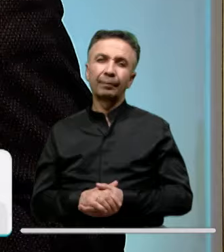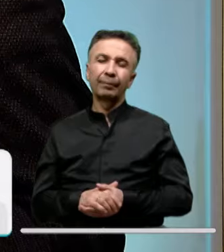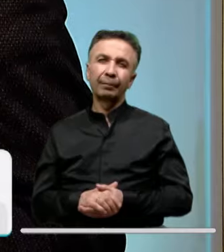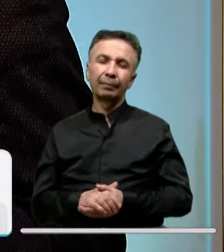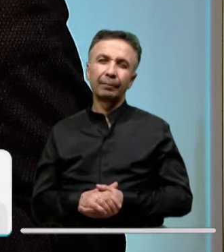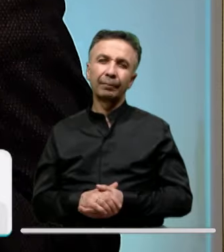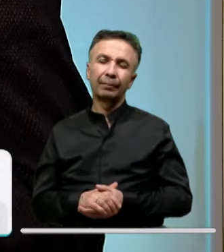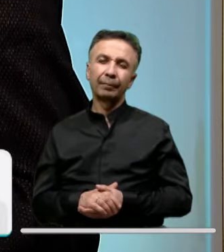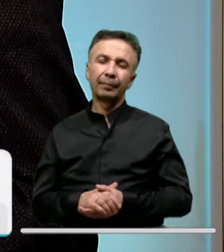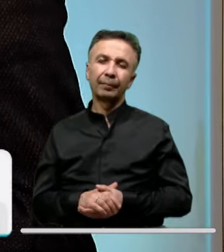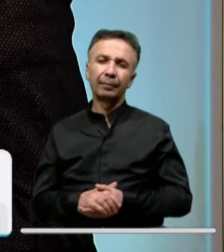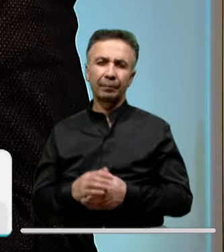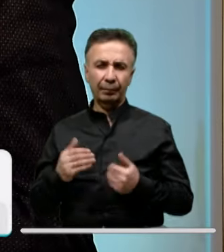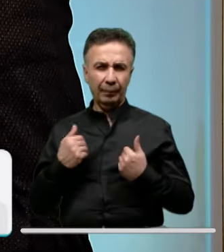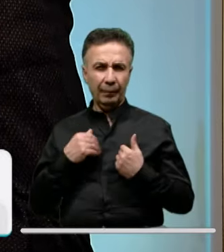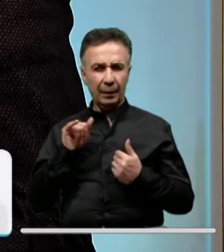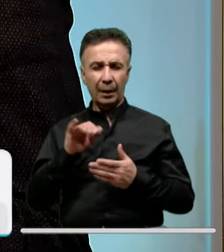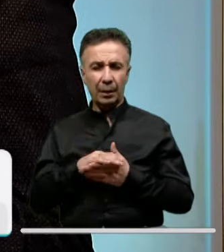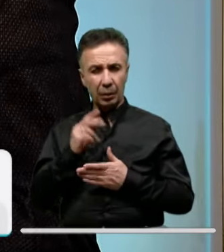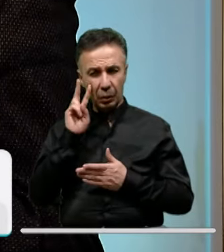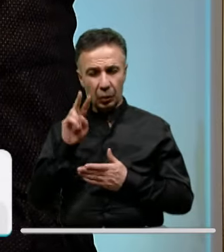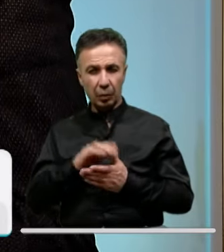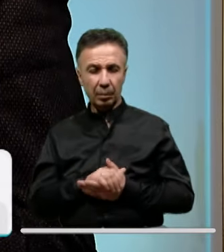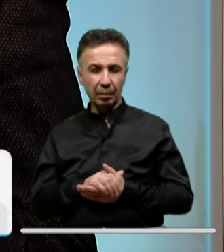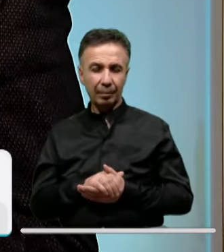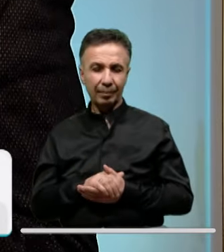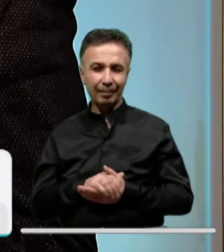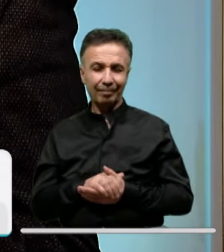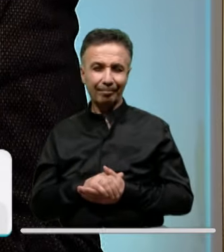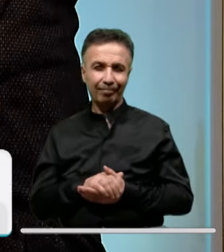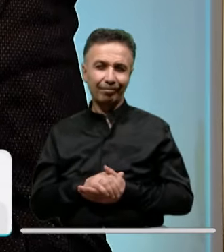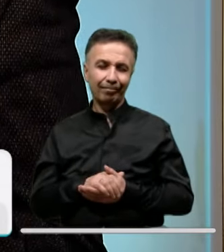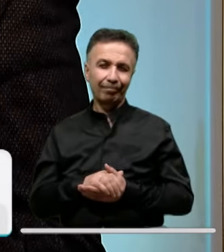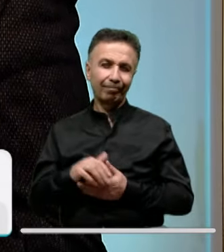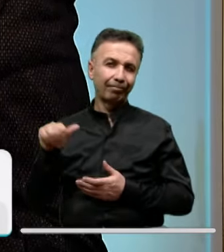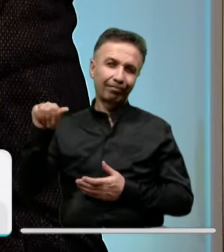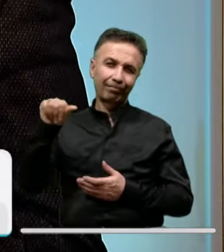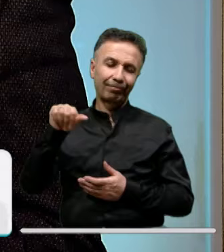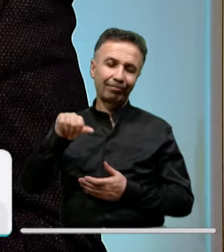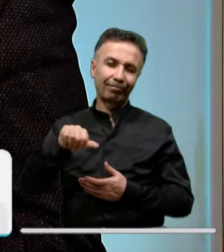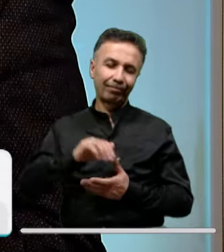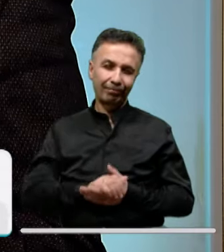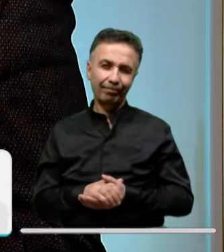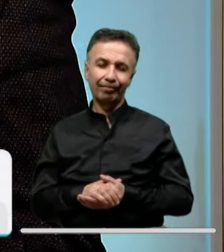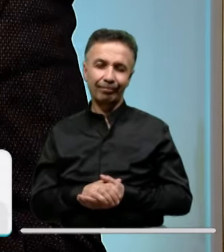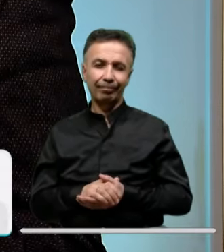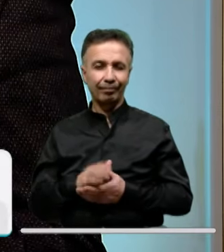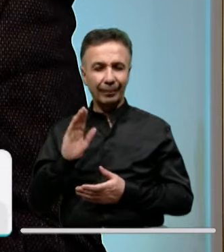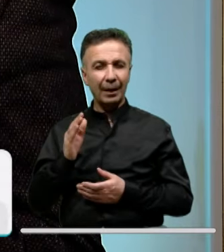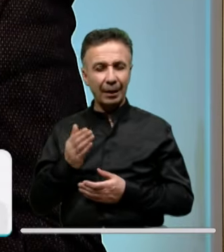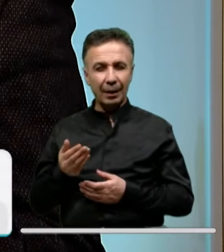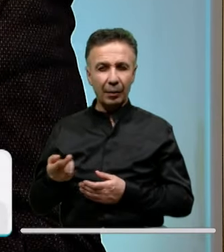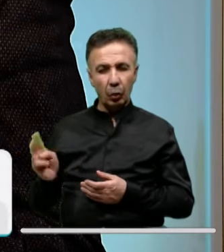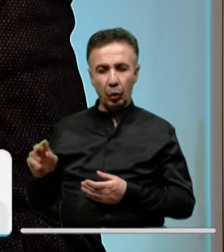geçmeye başladık hepimiz. Evet. Ben de kendimi öyle görüyorum. Yani artık finişe doğru gidiyoruz hızla. Allah ömrünüzü bereketlesin. Peki giderken bu